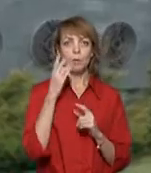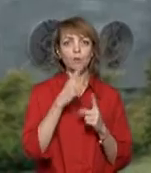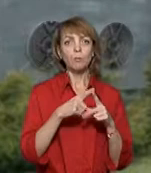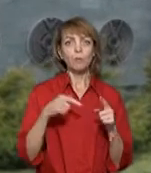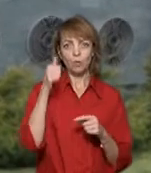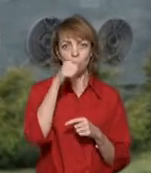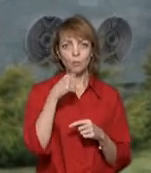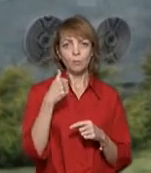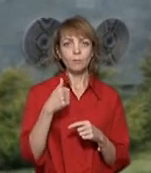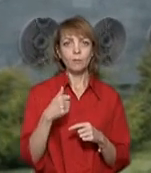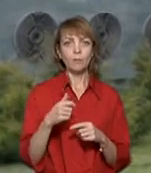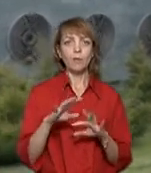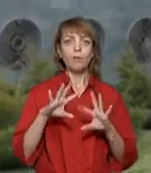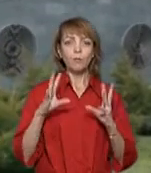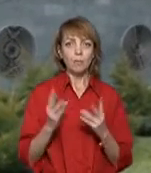півроку.